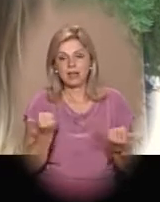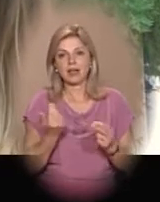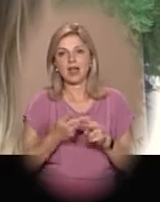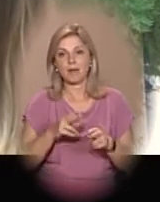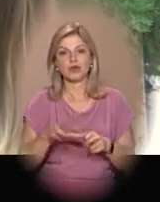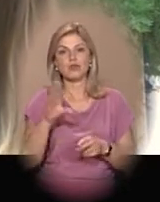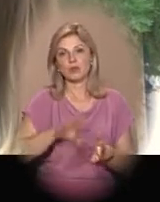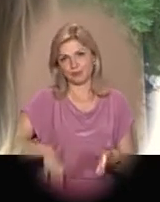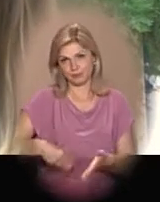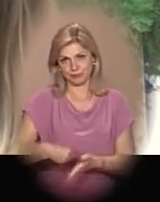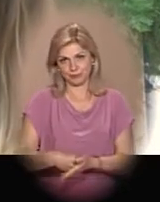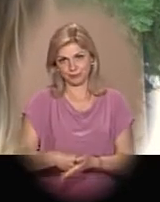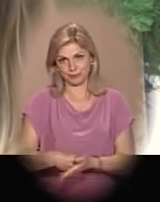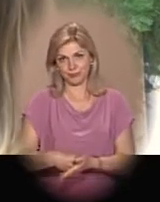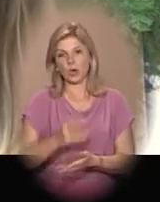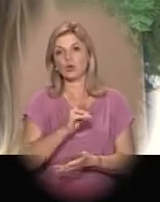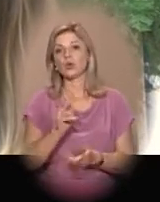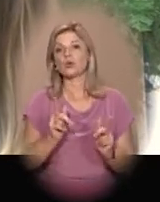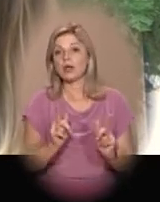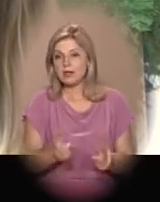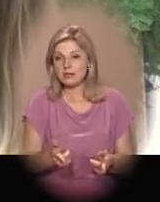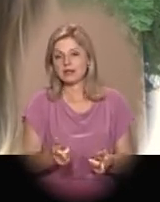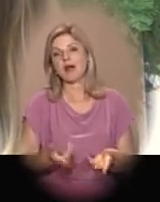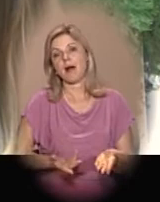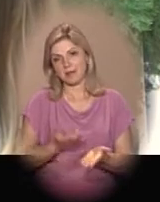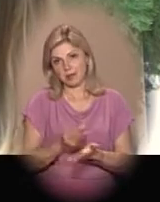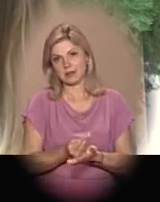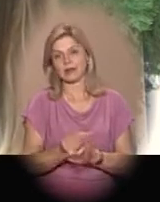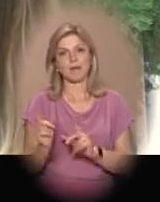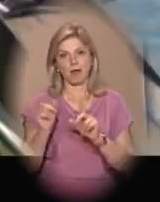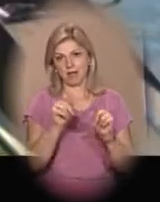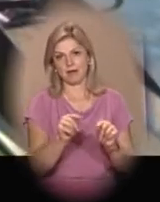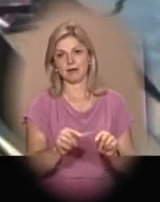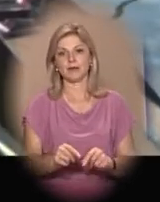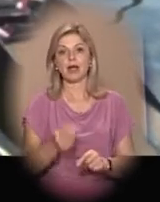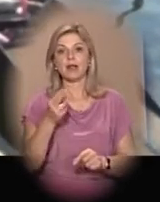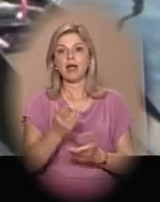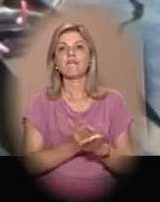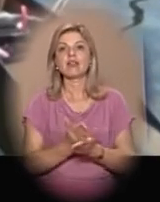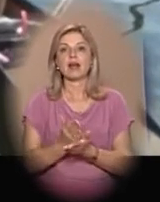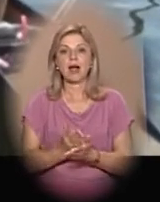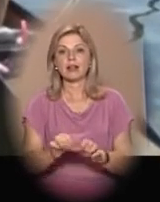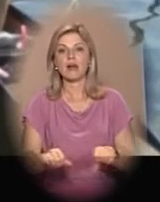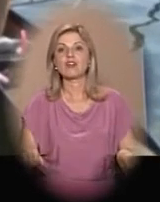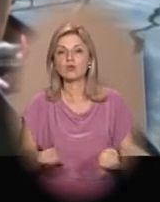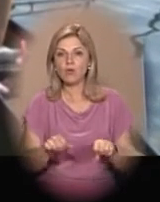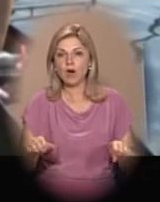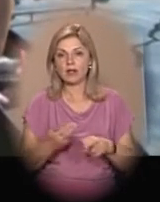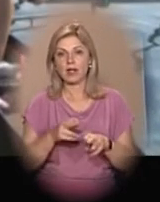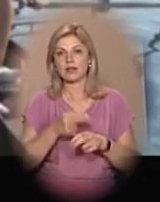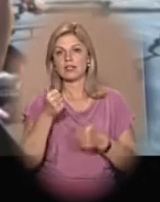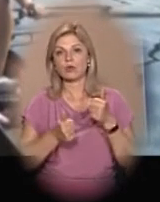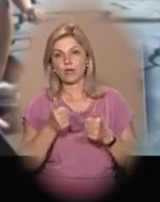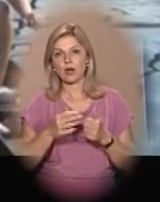это все было за свой счет, и кто согласился оплатить, тот поехал. Для ветеранів академічного веслування ці змагання